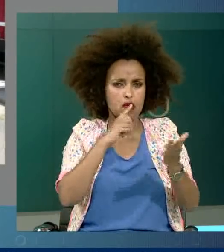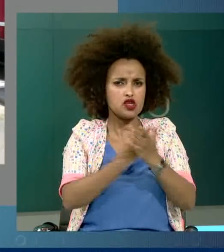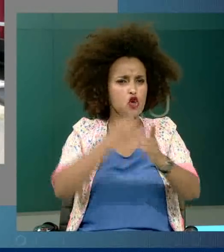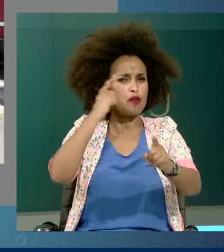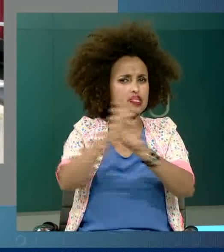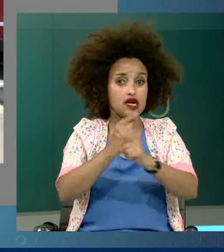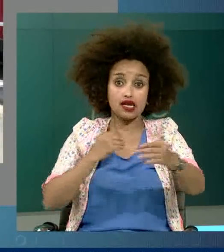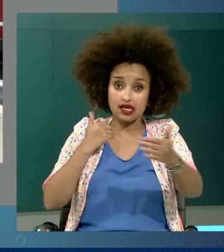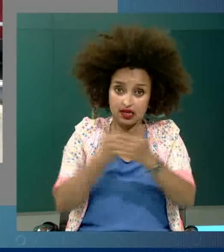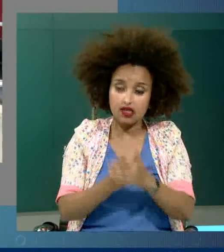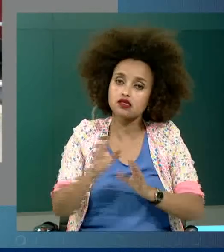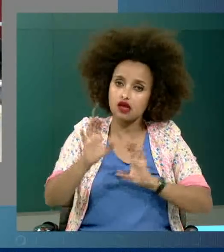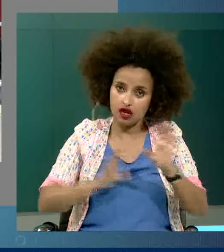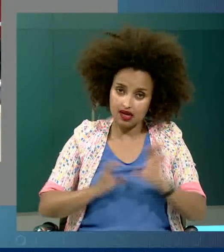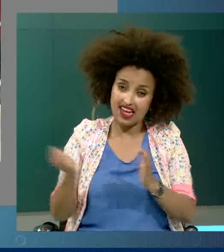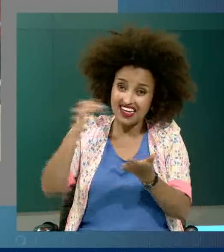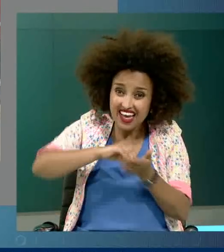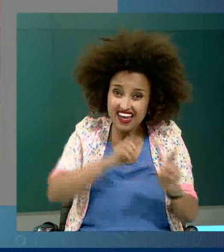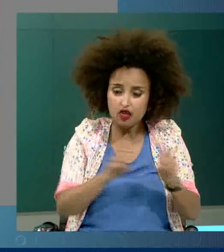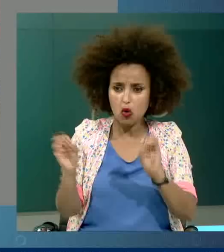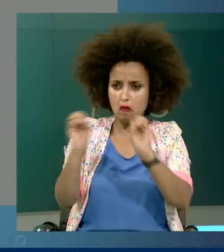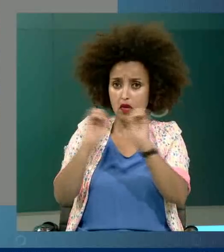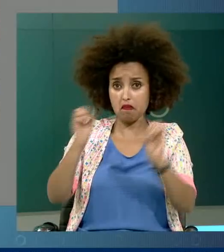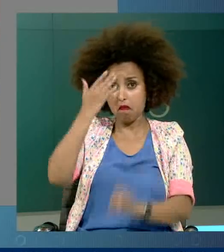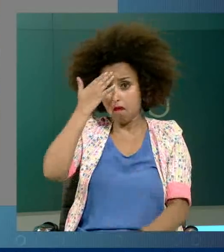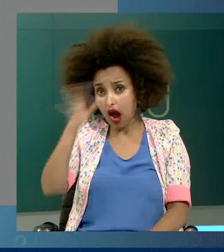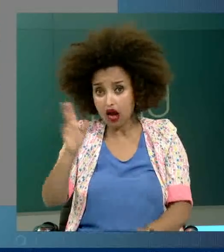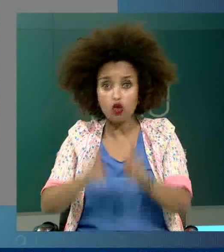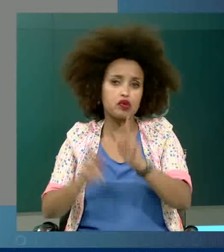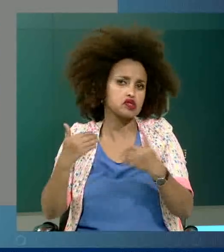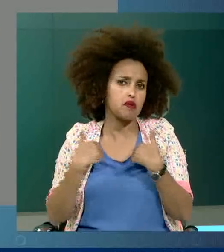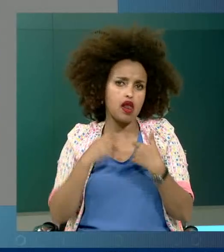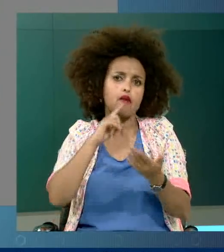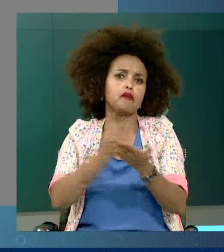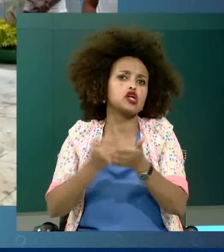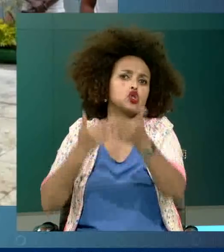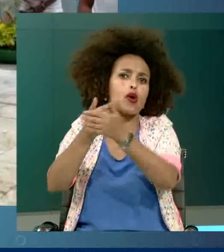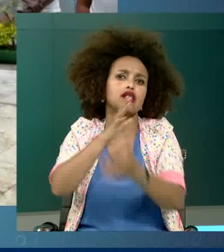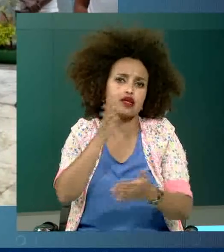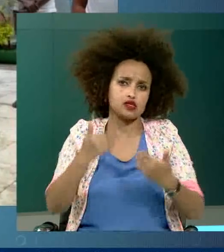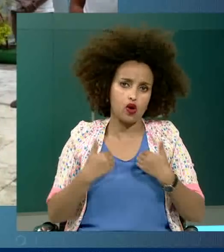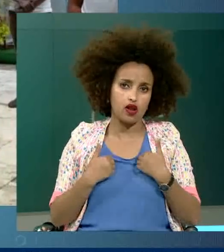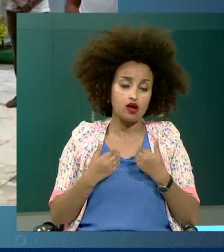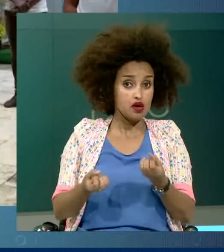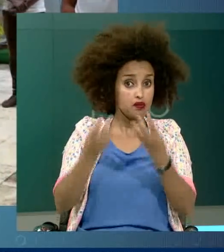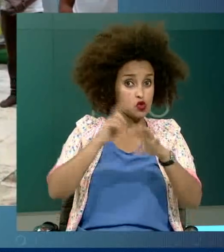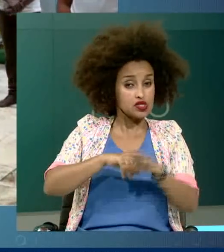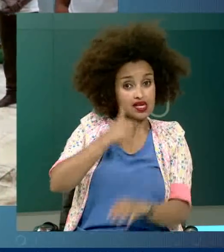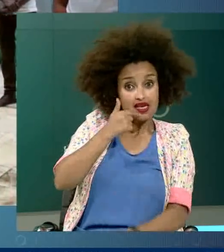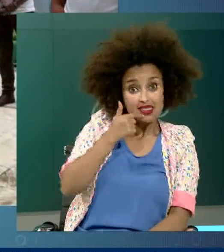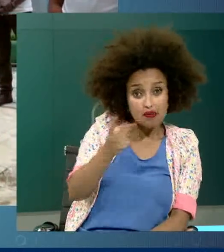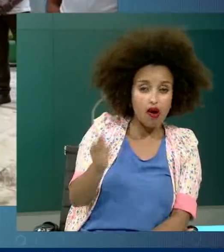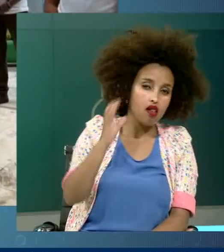በትክክል እንዲደርስ እናደርጋለን። እንደገና ደግሞ ምንም የማያውቀው ማህበረሰብ አለ መረጃው ያልደረሰው። ብዙ ጊዜ ሲባል